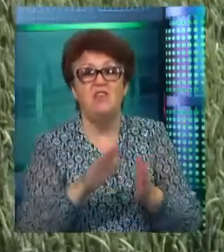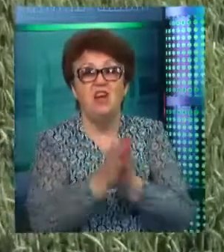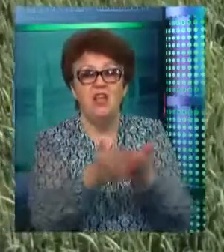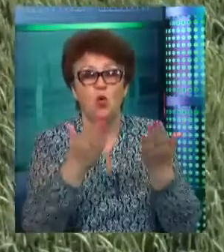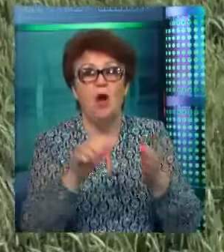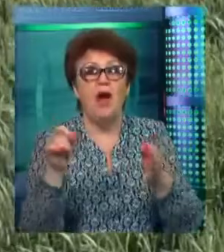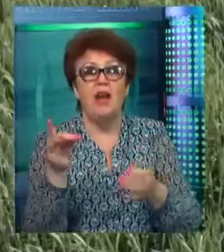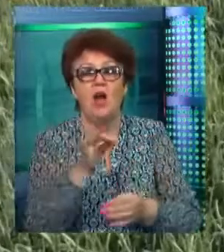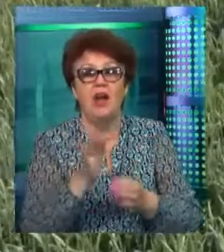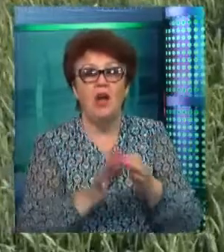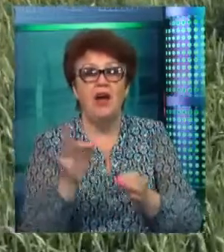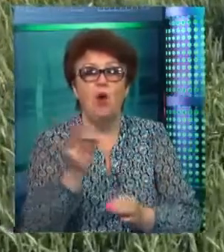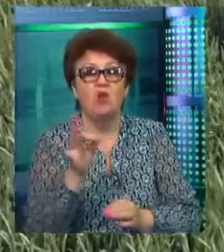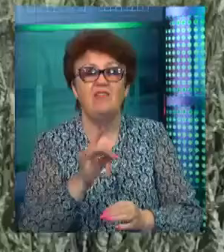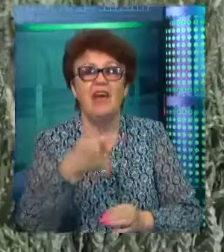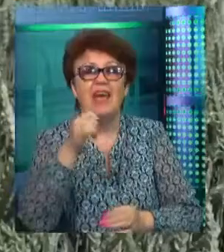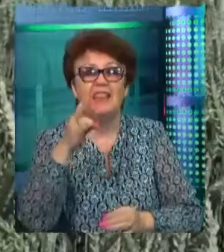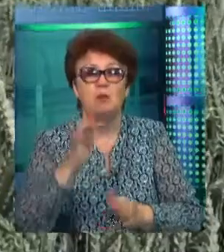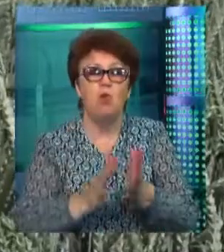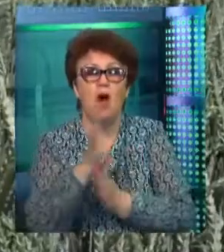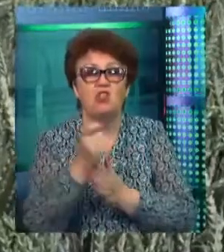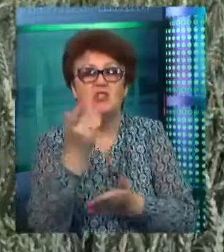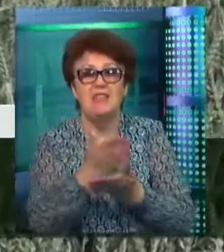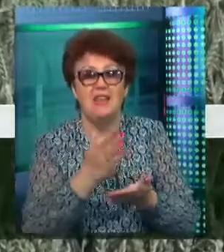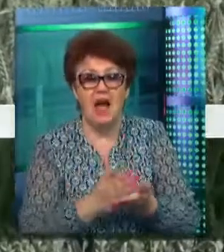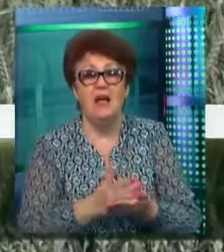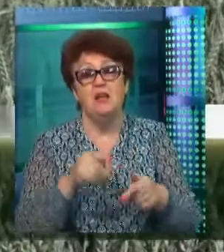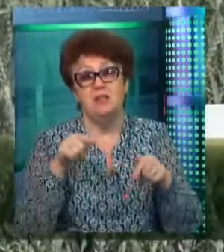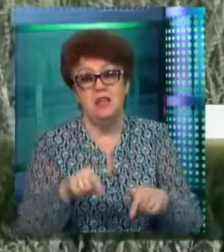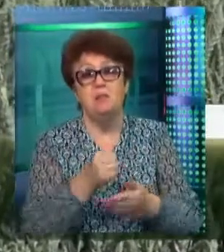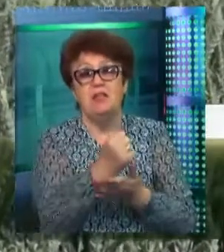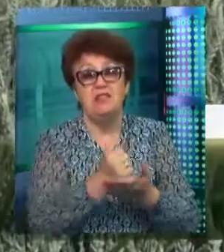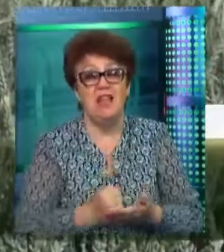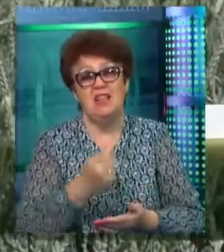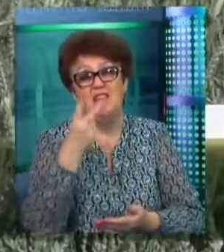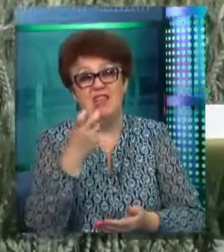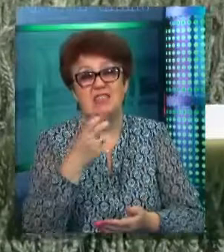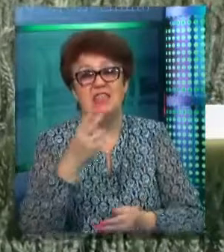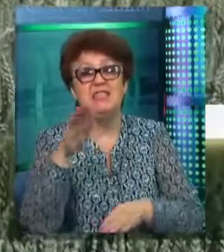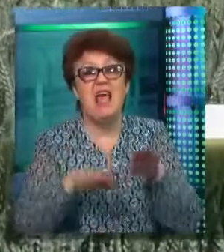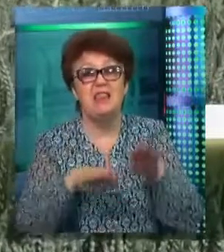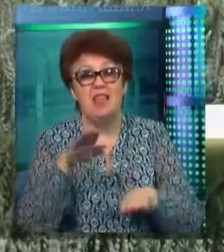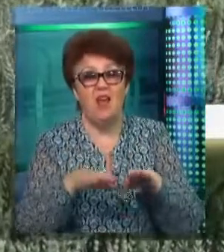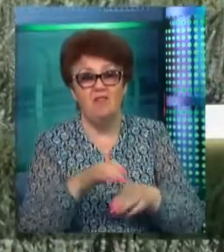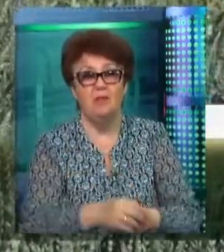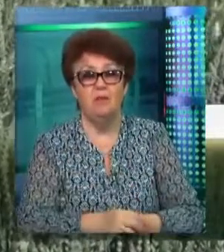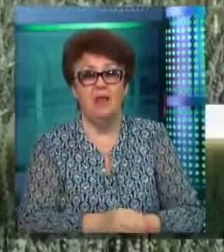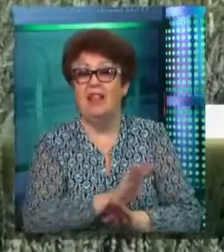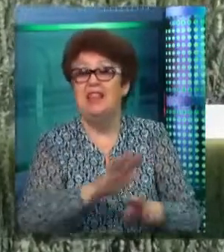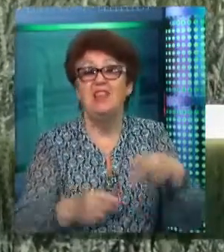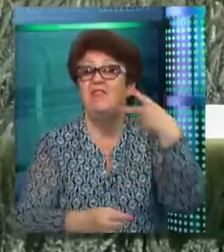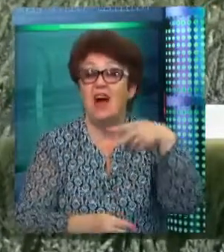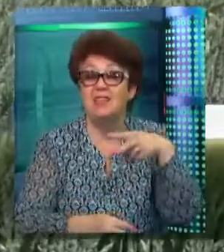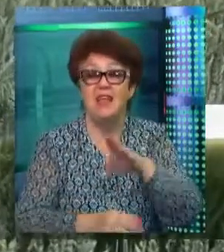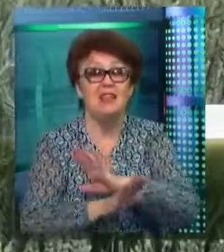по урожайности зерна потенциал пределах 200 200 то есть не